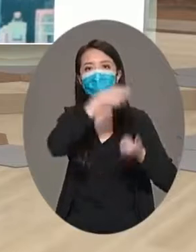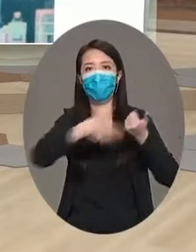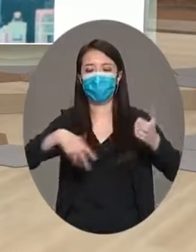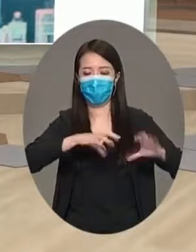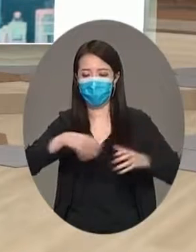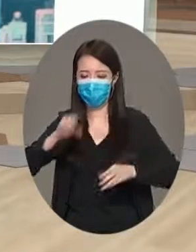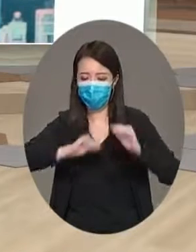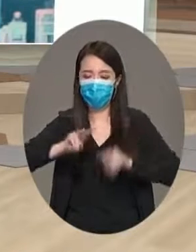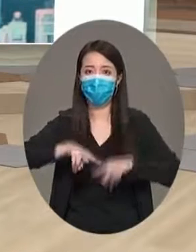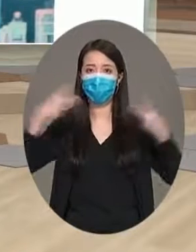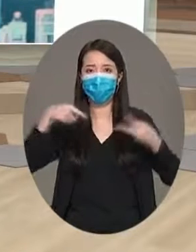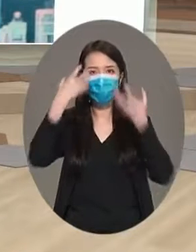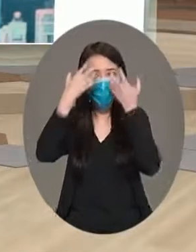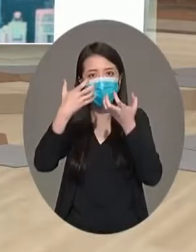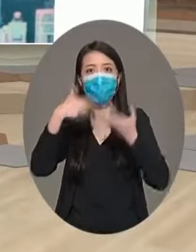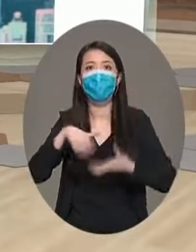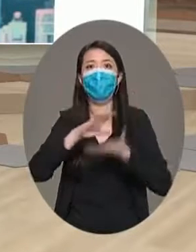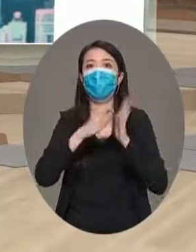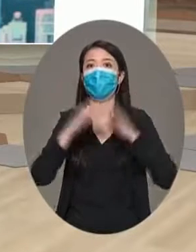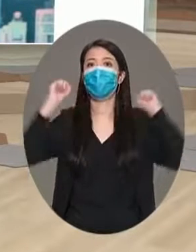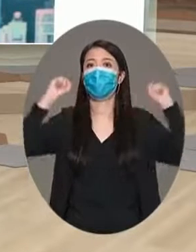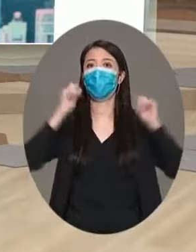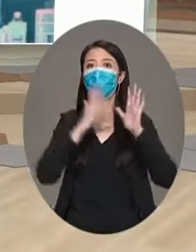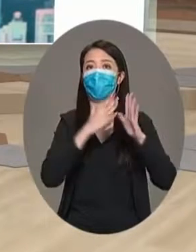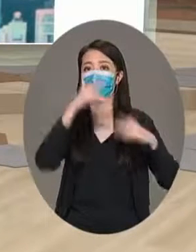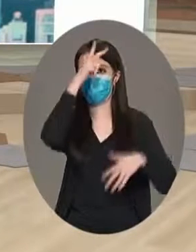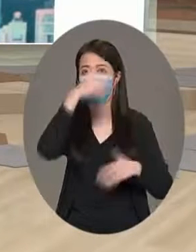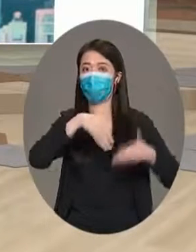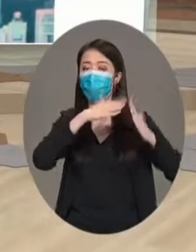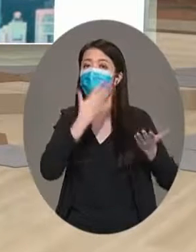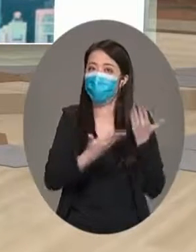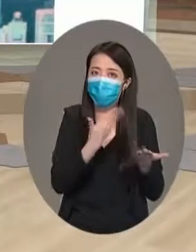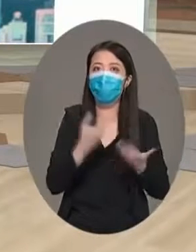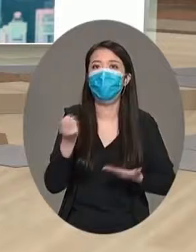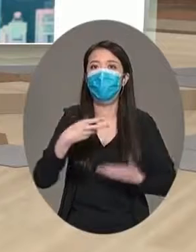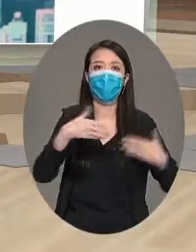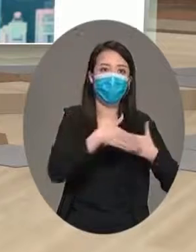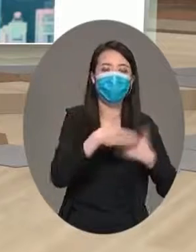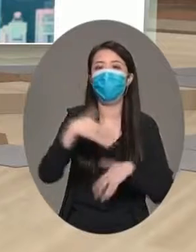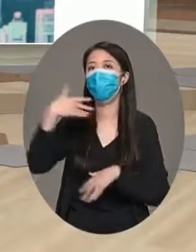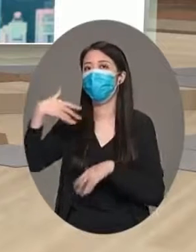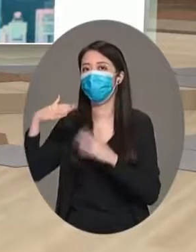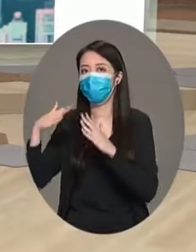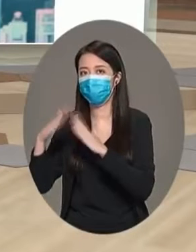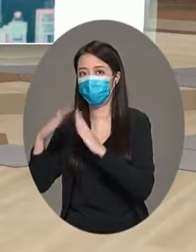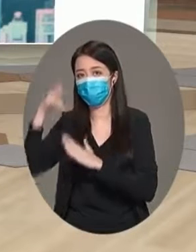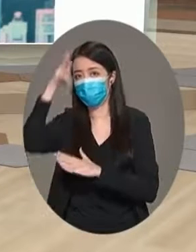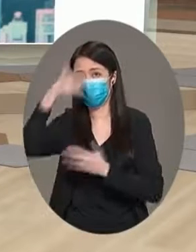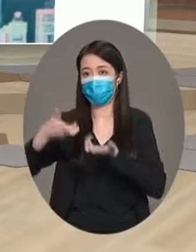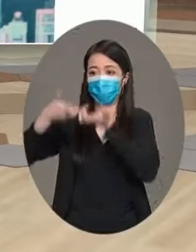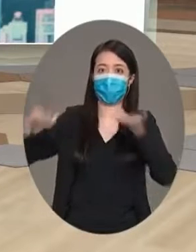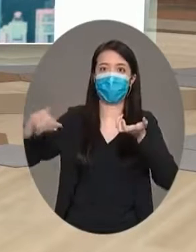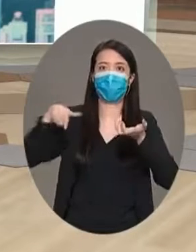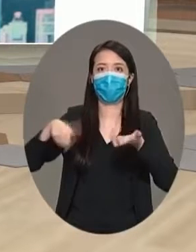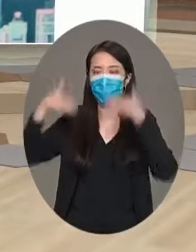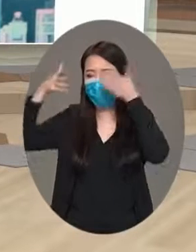另一個焦點。除了盛傳會設立文化、體育及旅遊局和分拆運輸及房屋局之外，處理未來